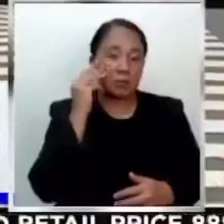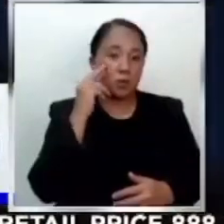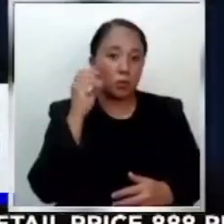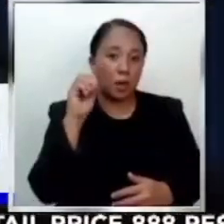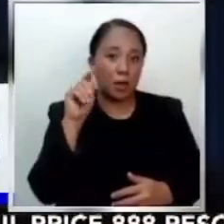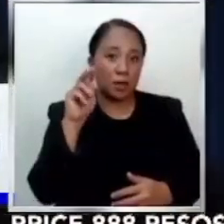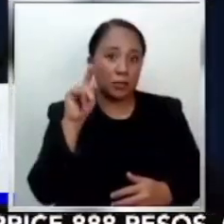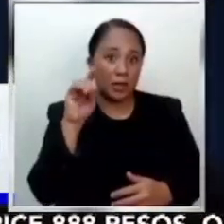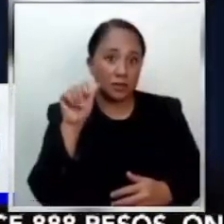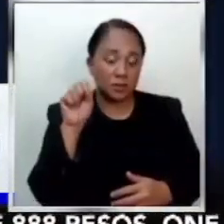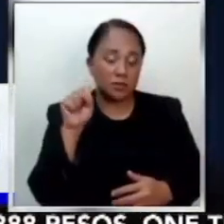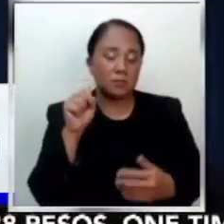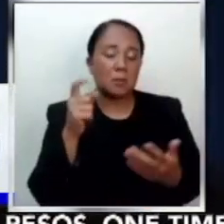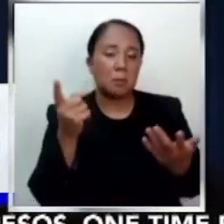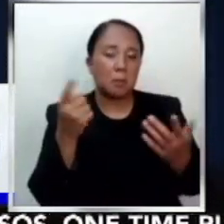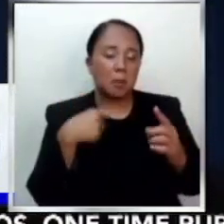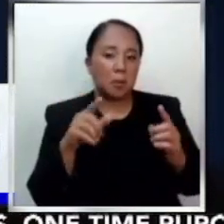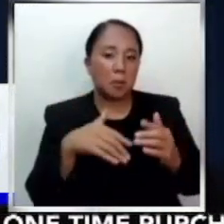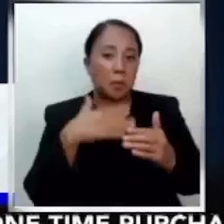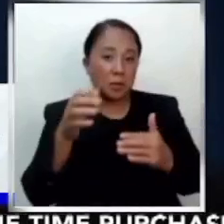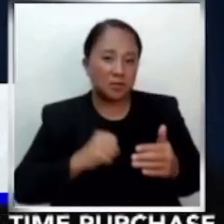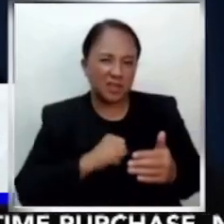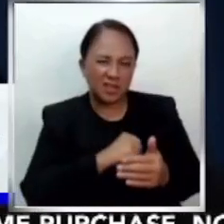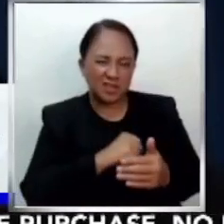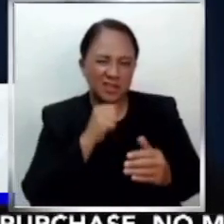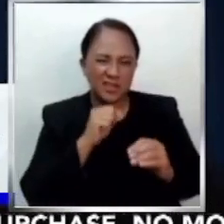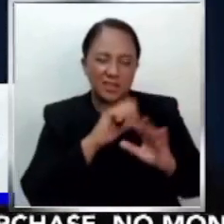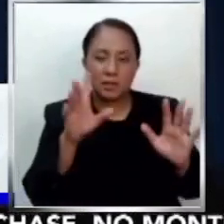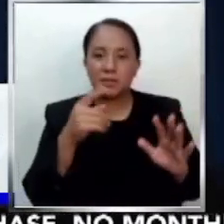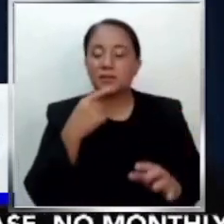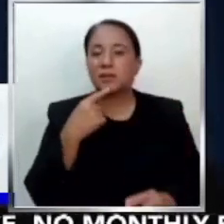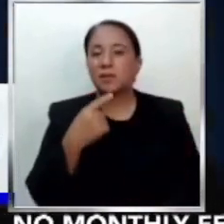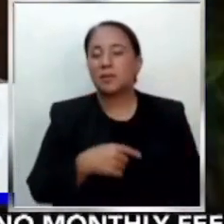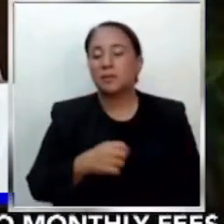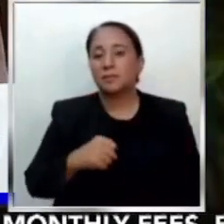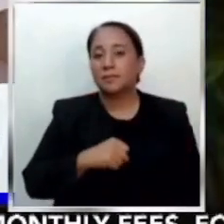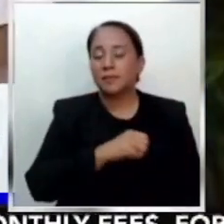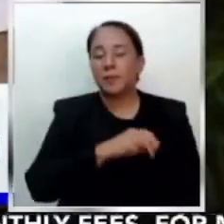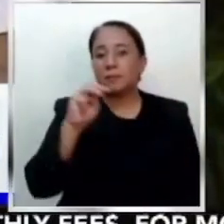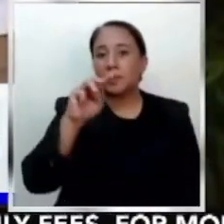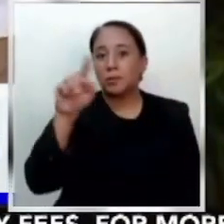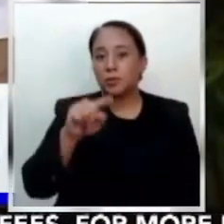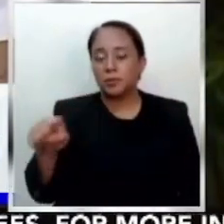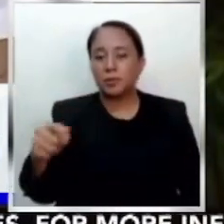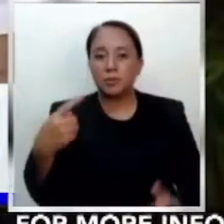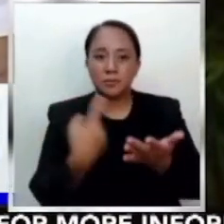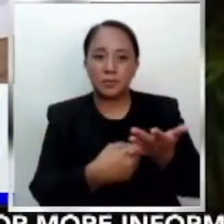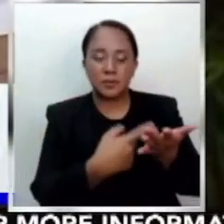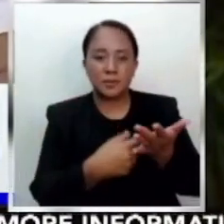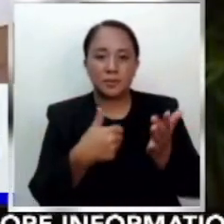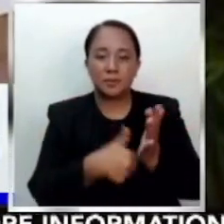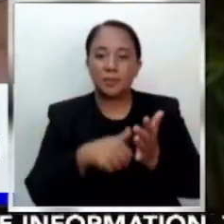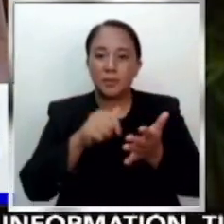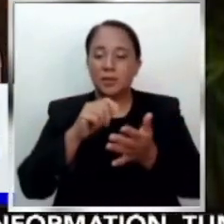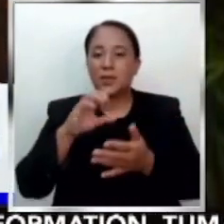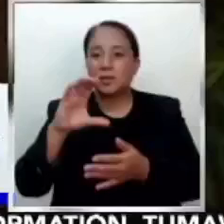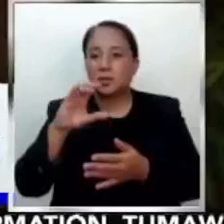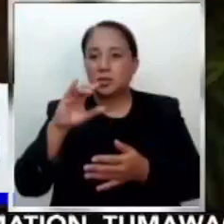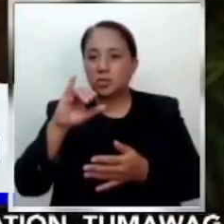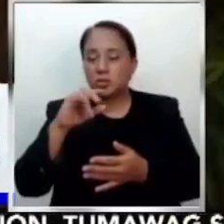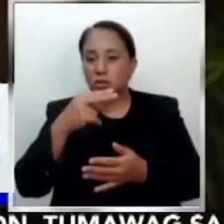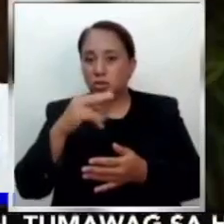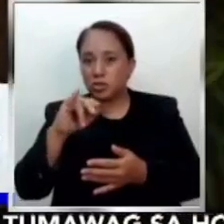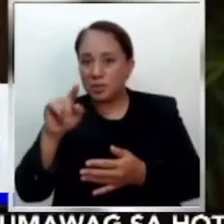Senado. Sabi ni Senate Majority Leader Mig Zubiri, mag-uusap pa sila sa grupo nila ni Senator-elect Cheese Escudero kung sino ang i-endorso